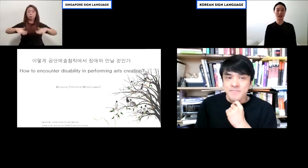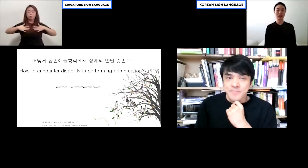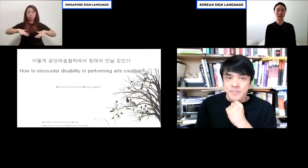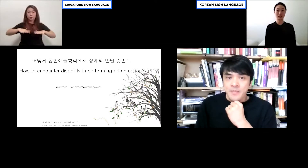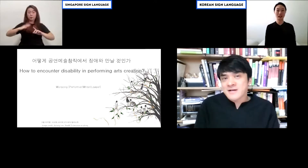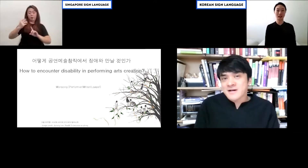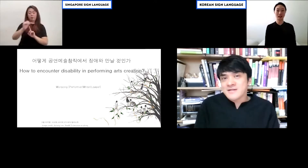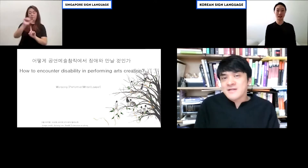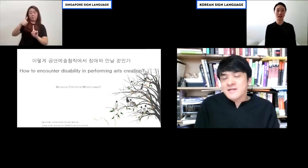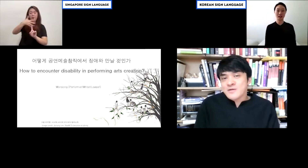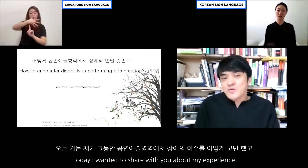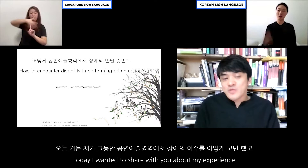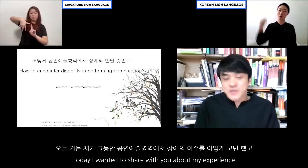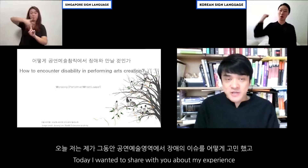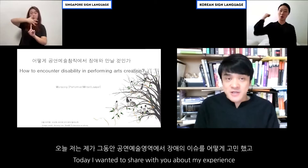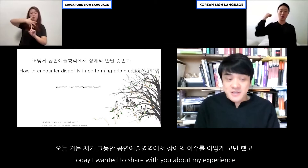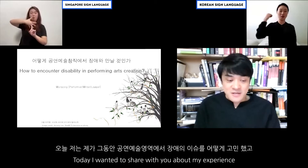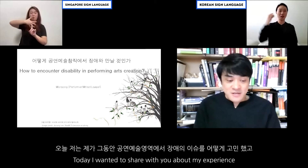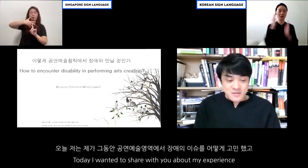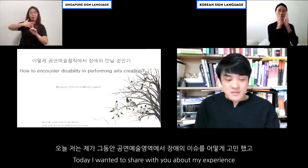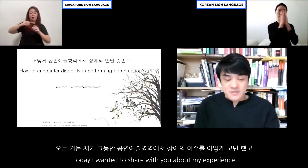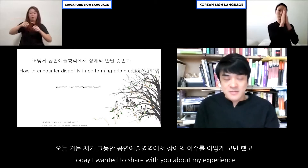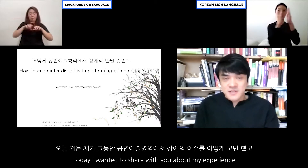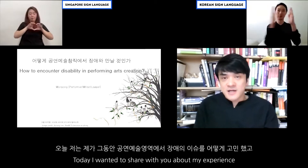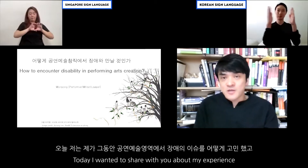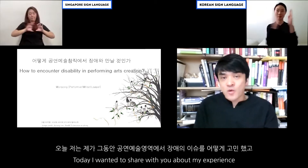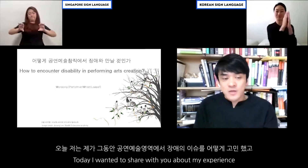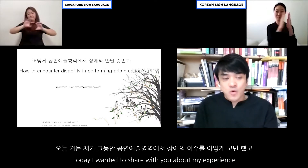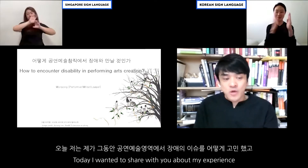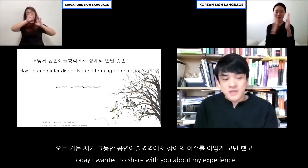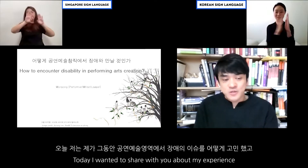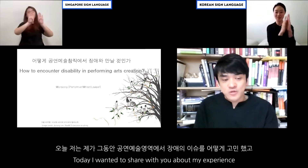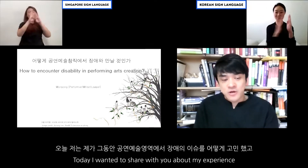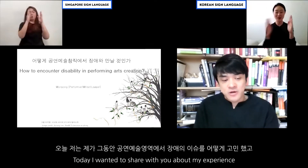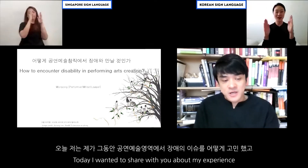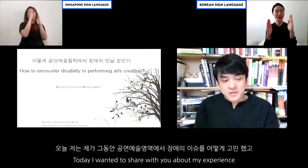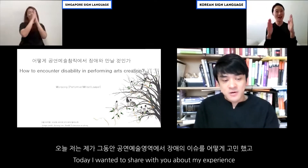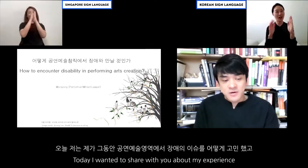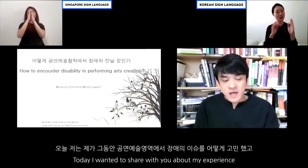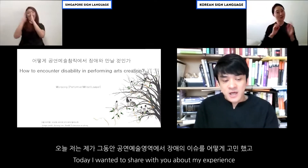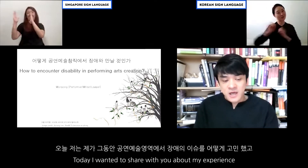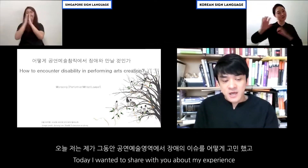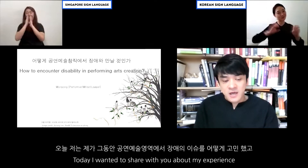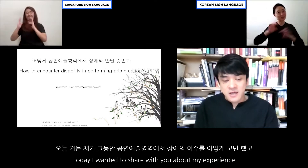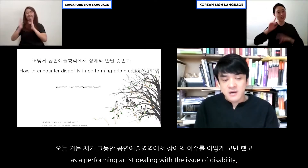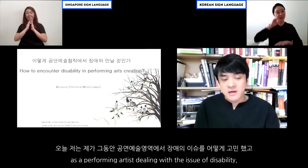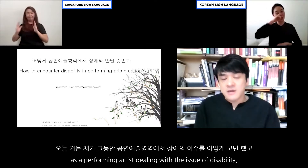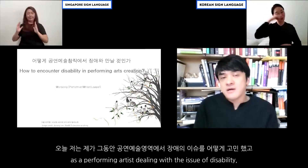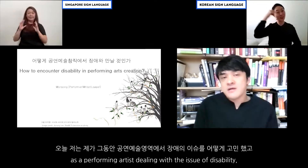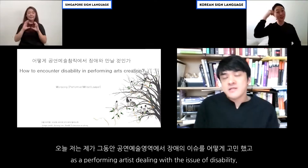있습니다. 오늘 저는 제가 그동안 공연예술 영역에서